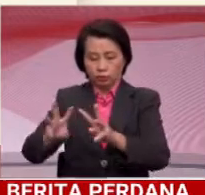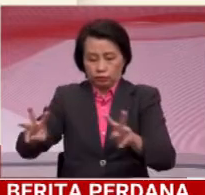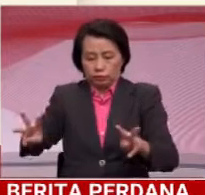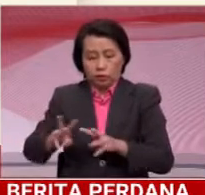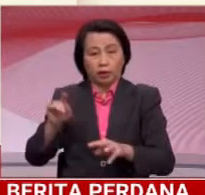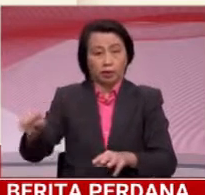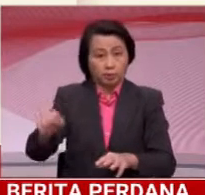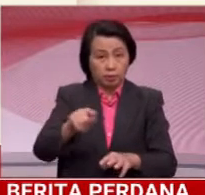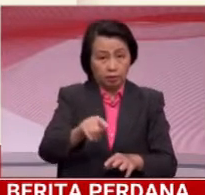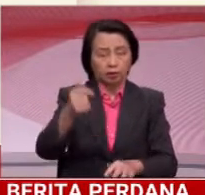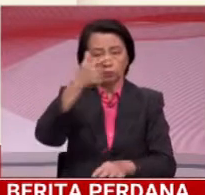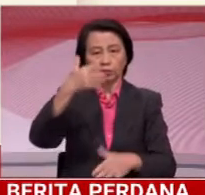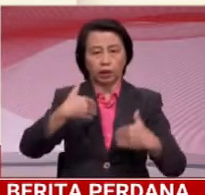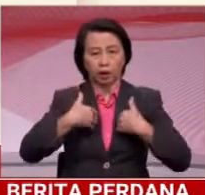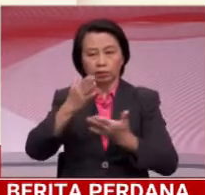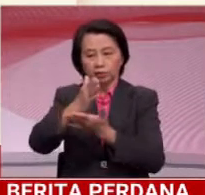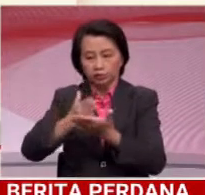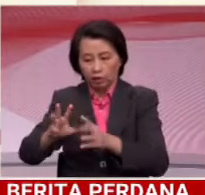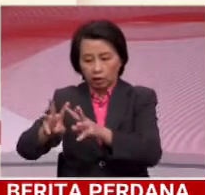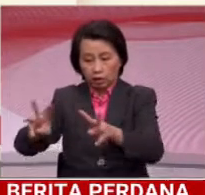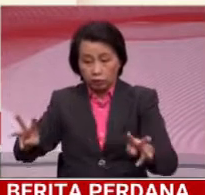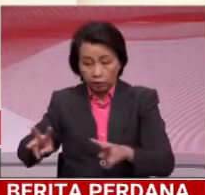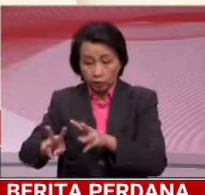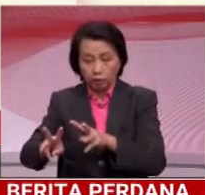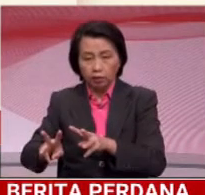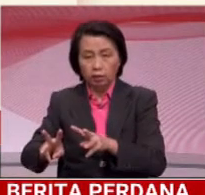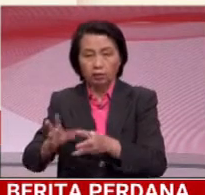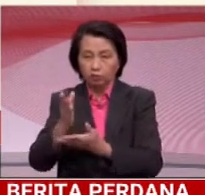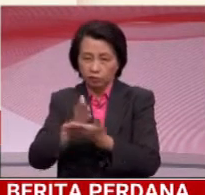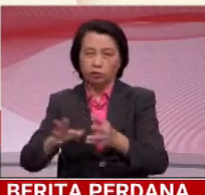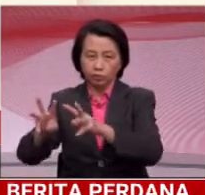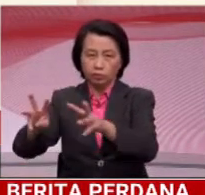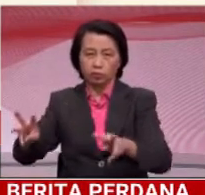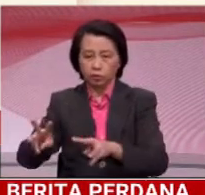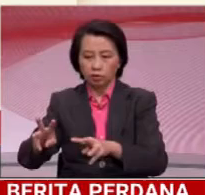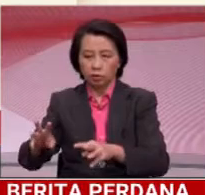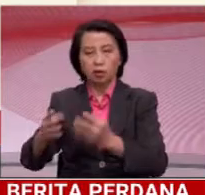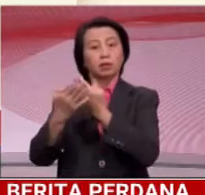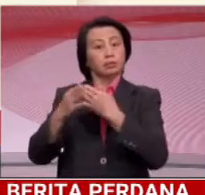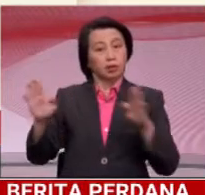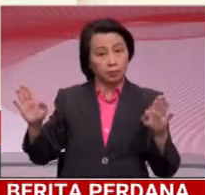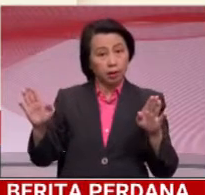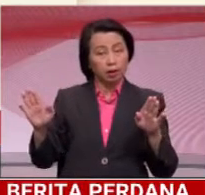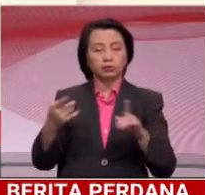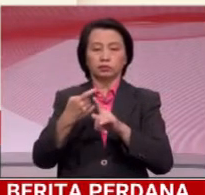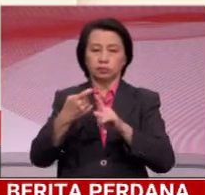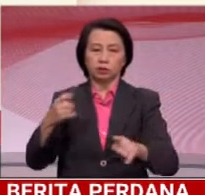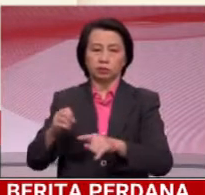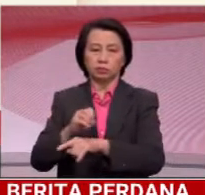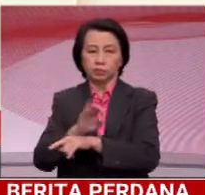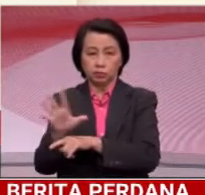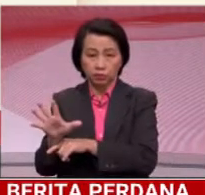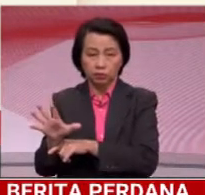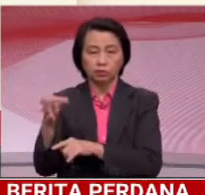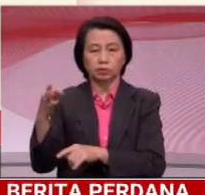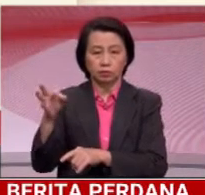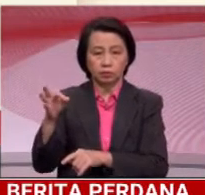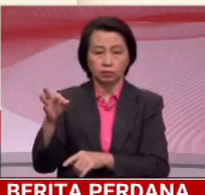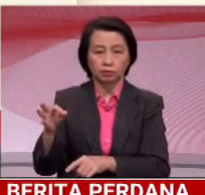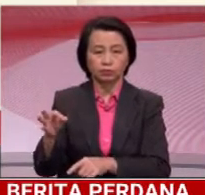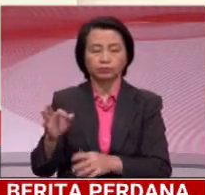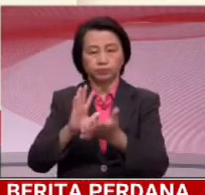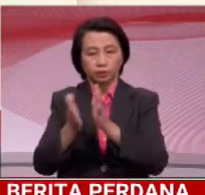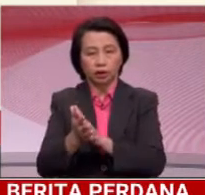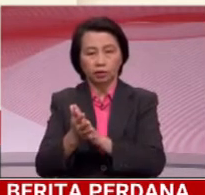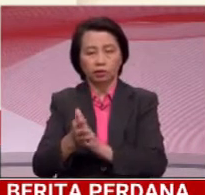mereka, kerana ada wilayah-wilayah tertentu yang agak bebas ya, daripada wabak ini.